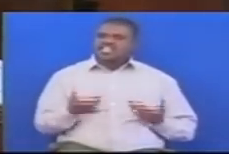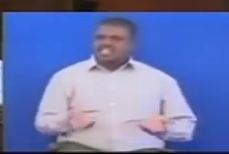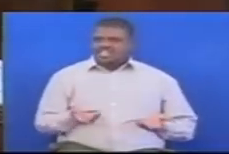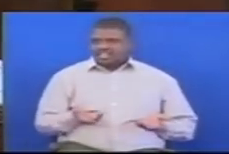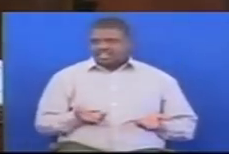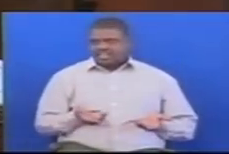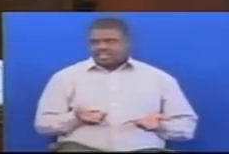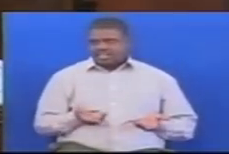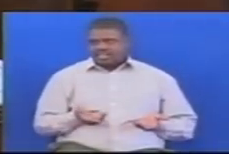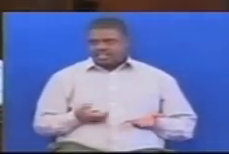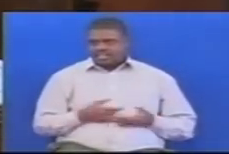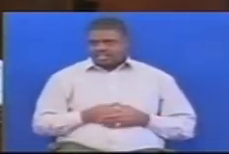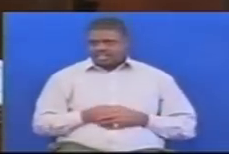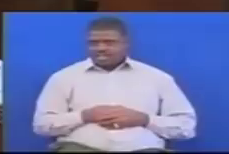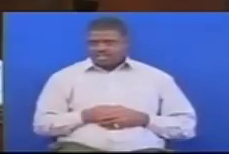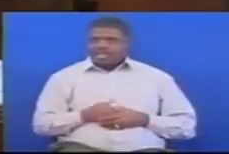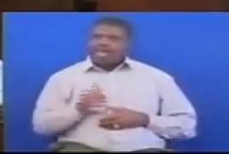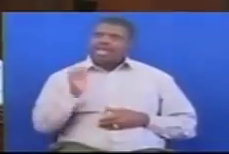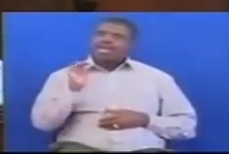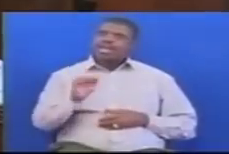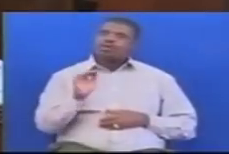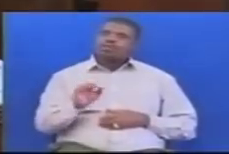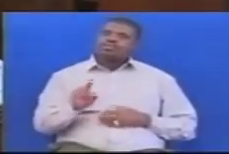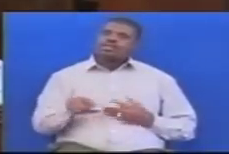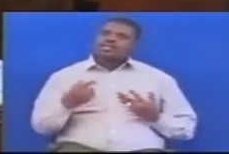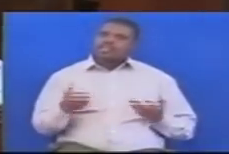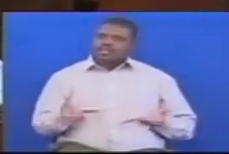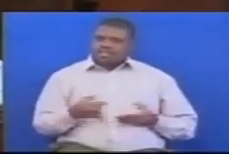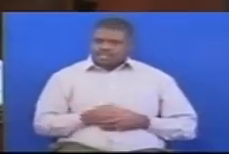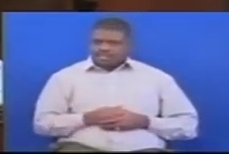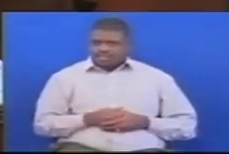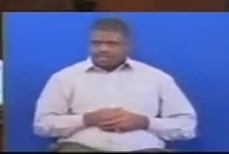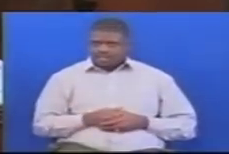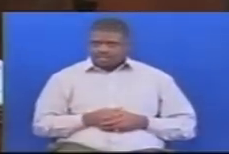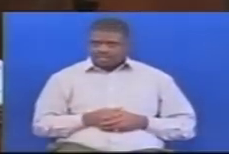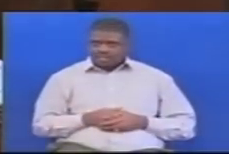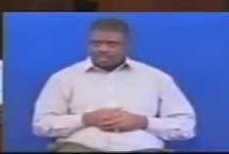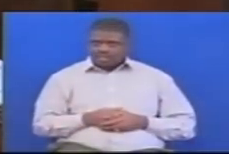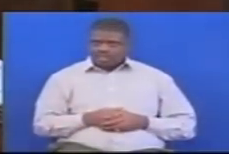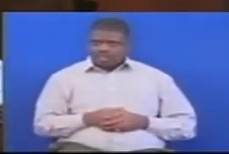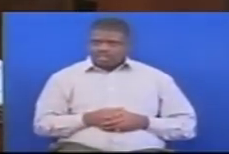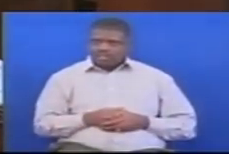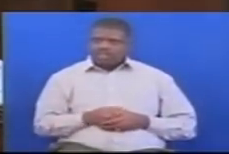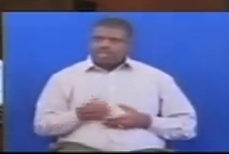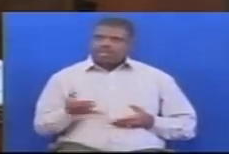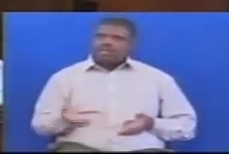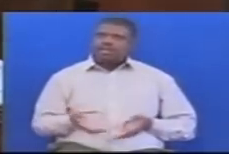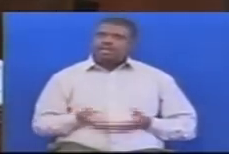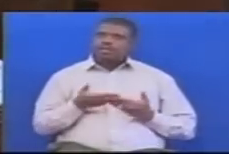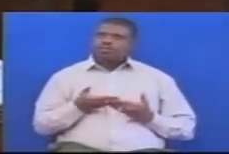wananchi wa jimbo la Sulu? Nawaambia nini mheshimiwa naibu waziri?